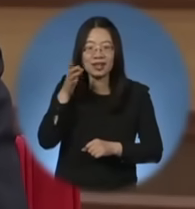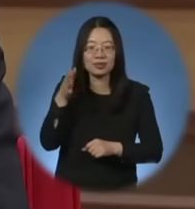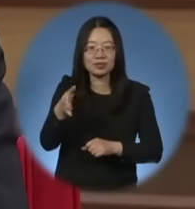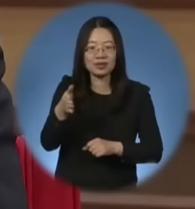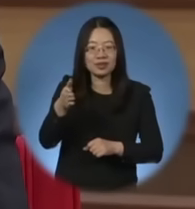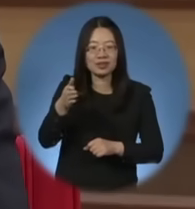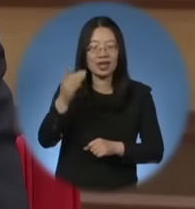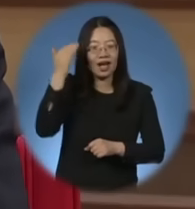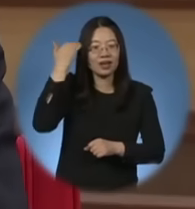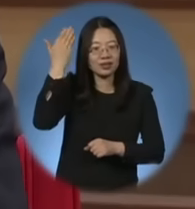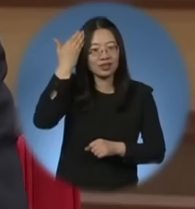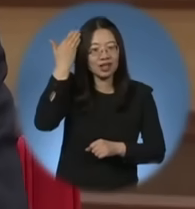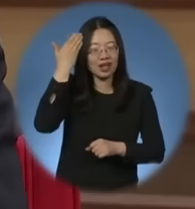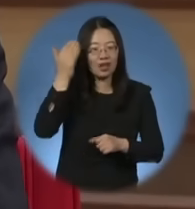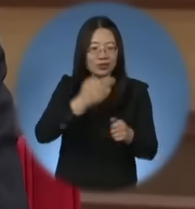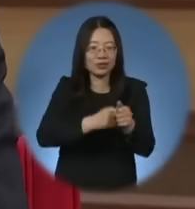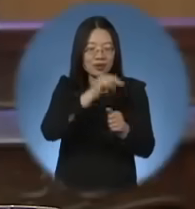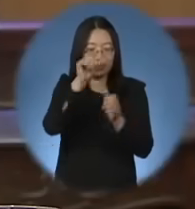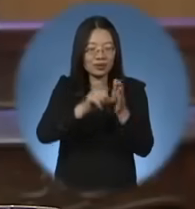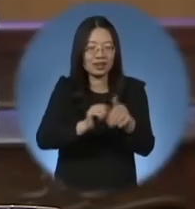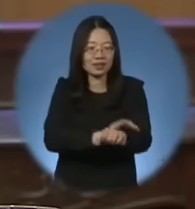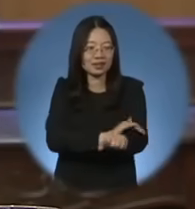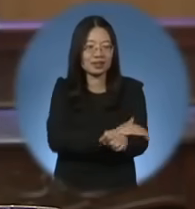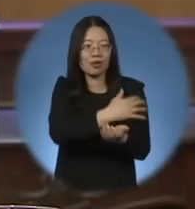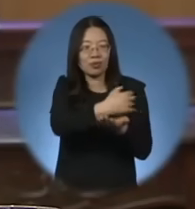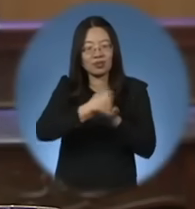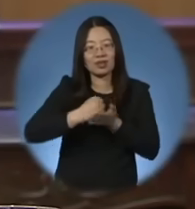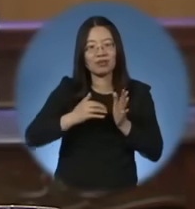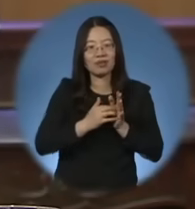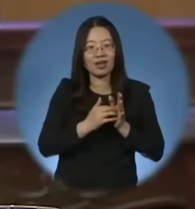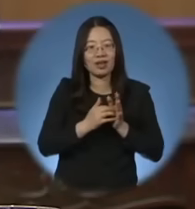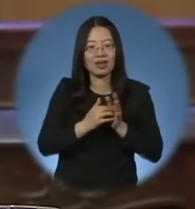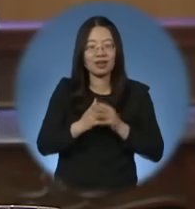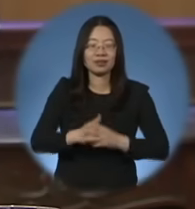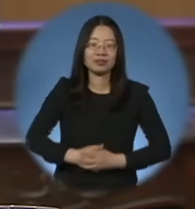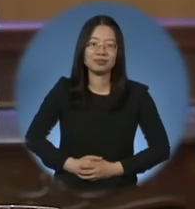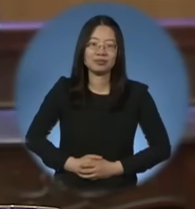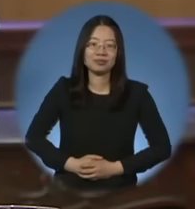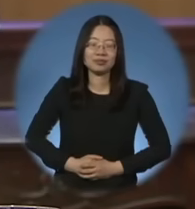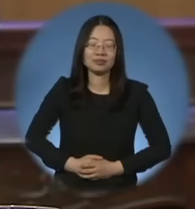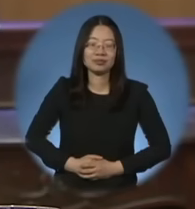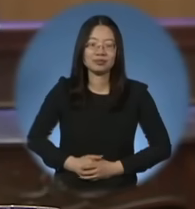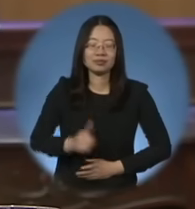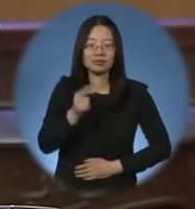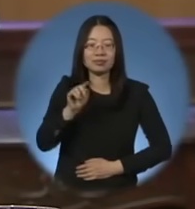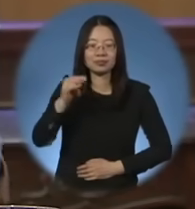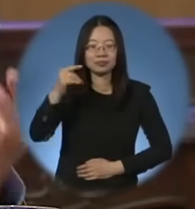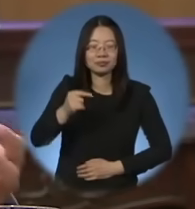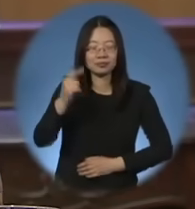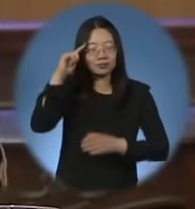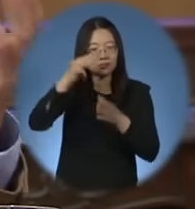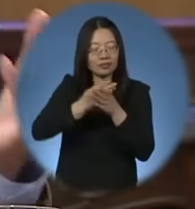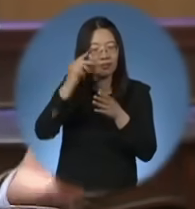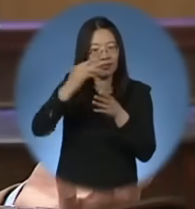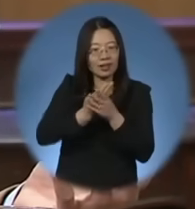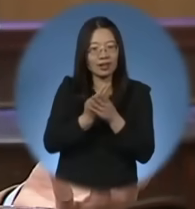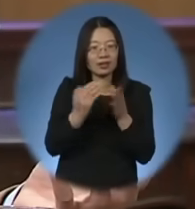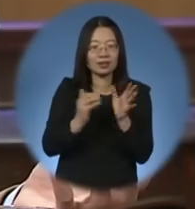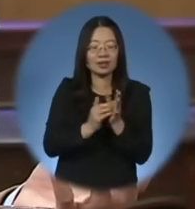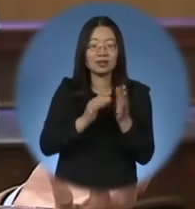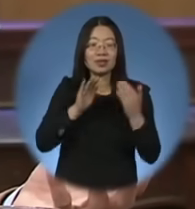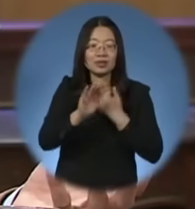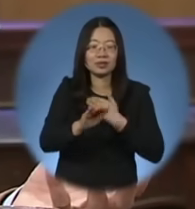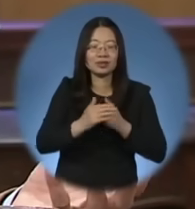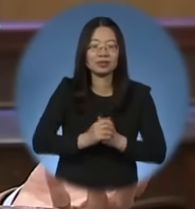합니다 한국학 교수가 직업이신 거죠 평생 직업이 되신 거지 예 완전히 어 하버드에서 석사 박사